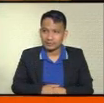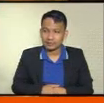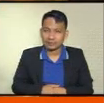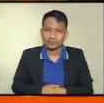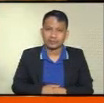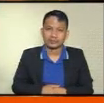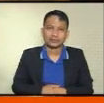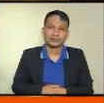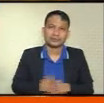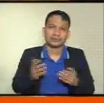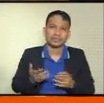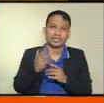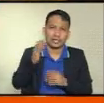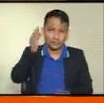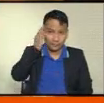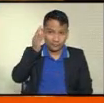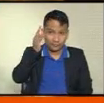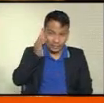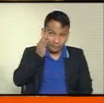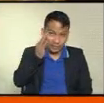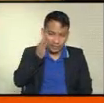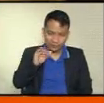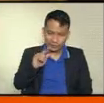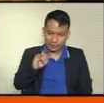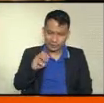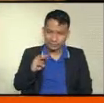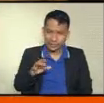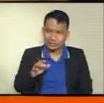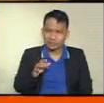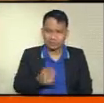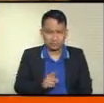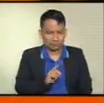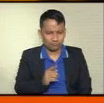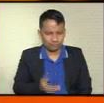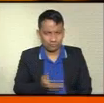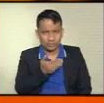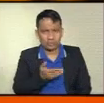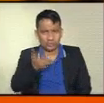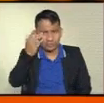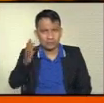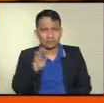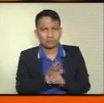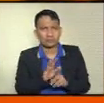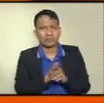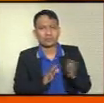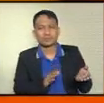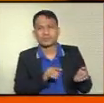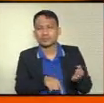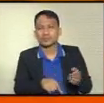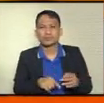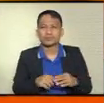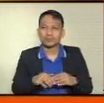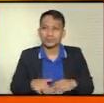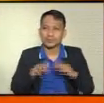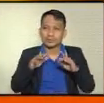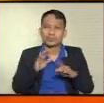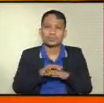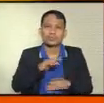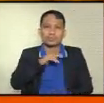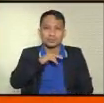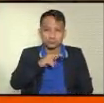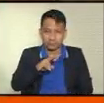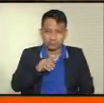Hello! Grabe, Fatima. Unang tanong ko, anong reaction mo na sobrang sikat at sobra na yung pagiging